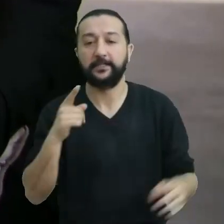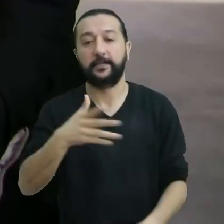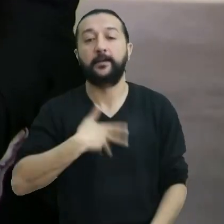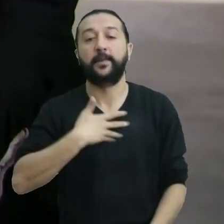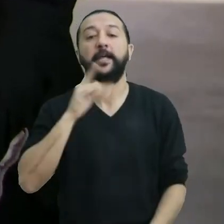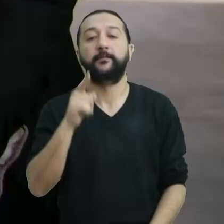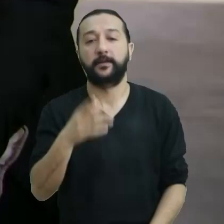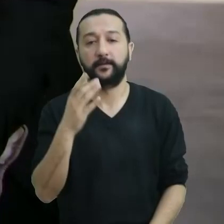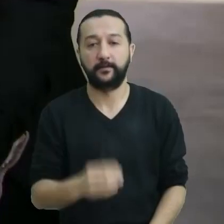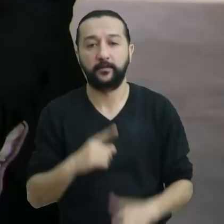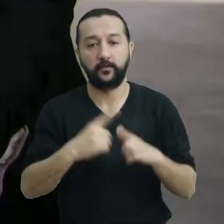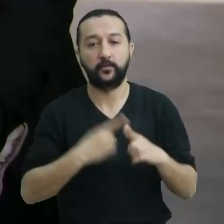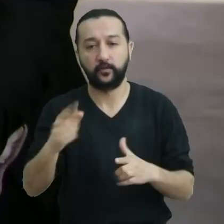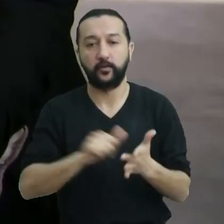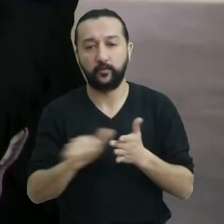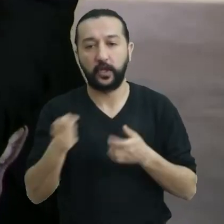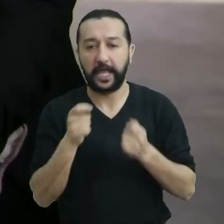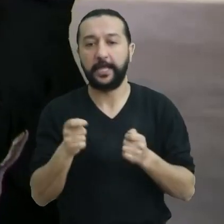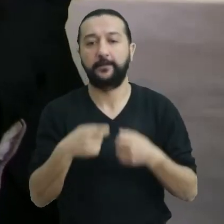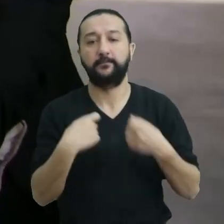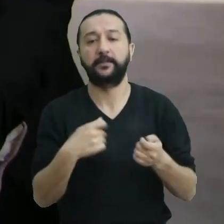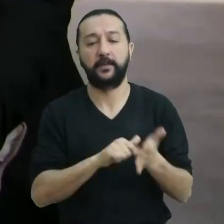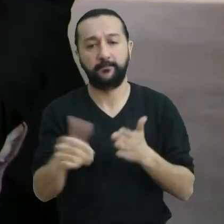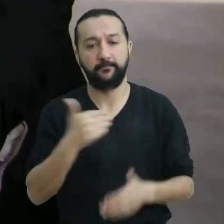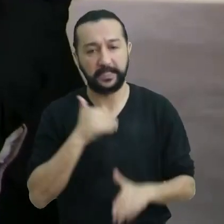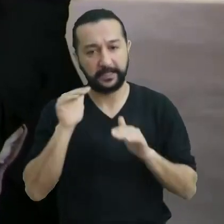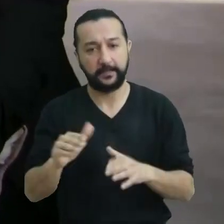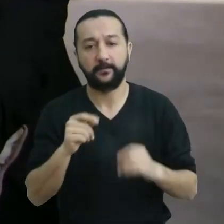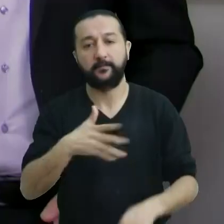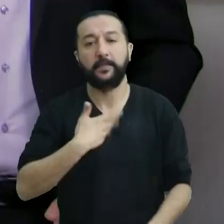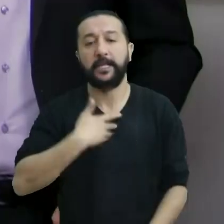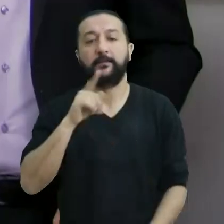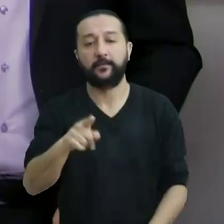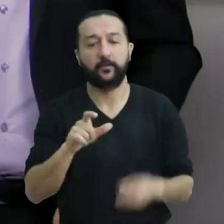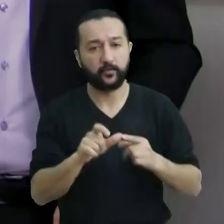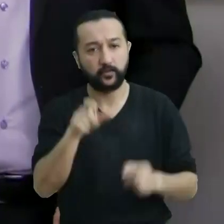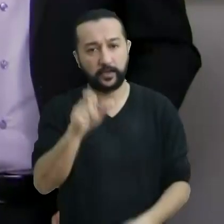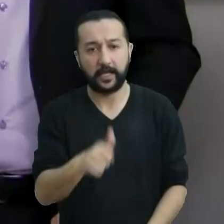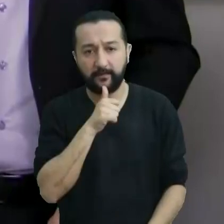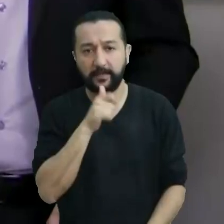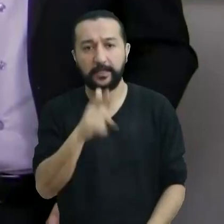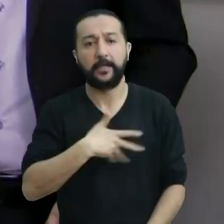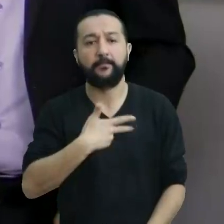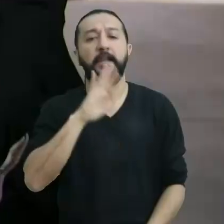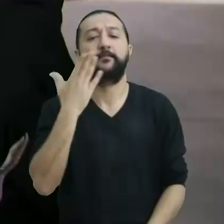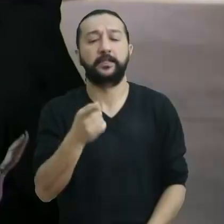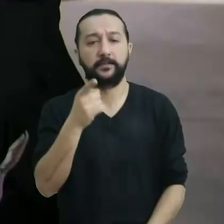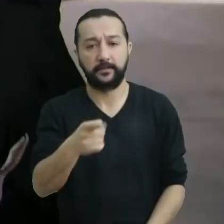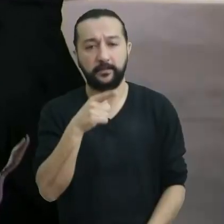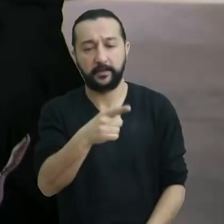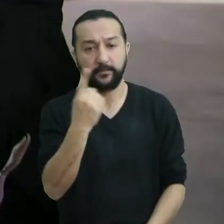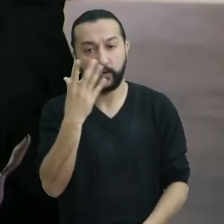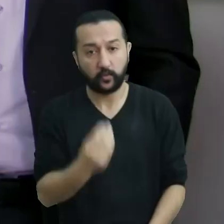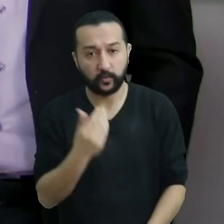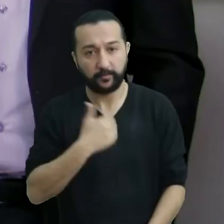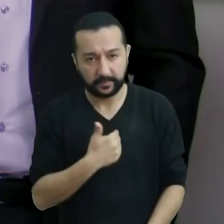Şükrü. Cüneyt'in bütün eğitim masrafları artık bende, merak etme. Ya Şükrü Efendi merak etme sen ya. Sana bir